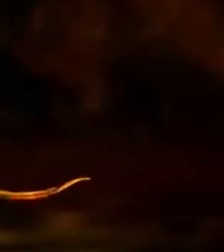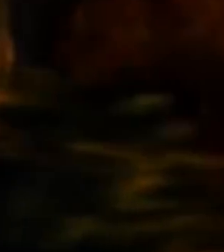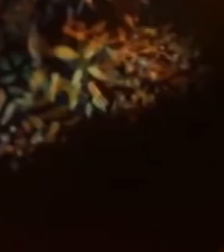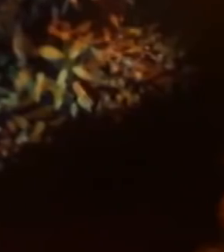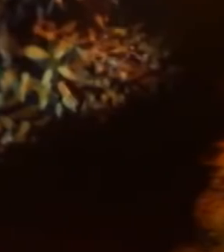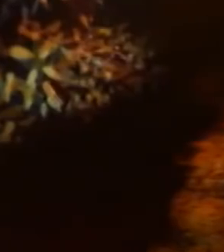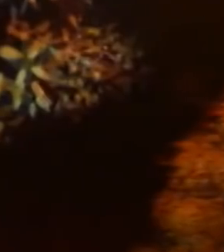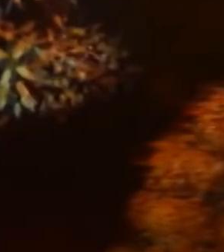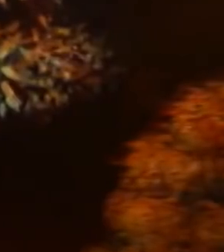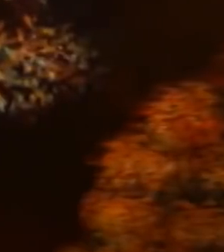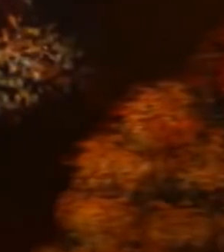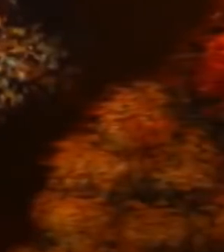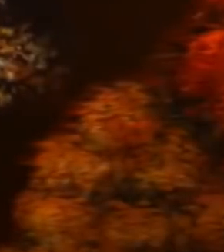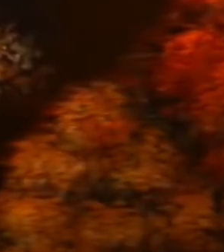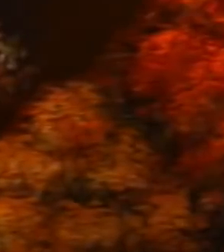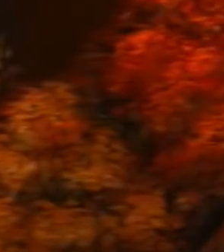โน้ท